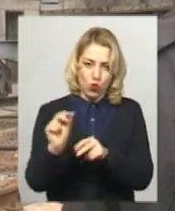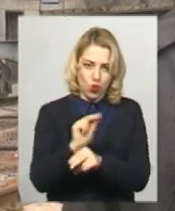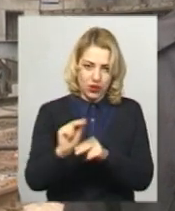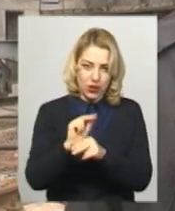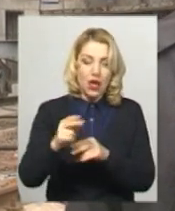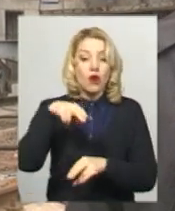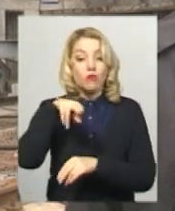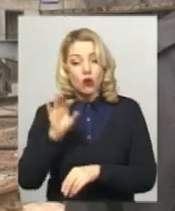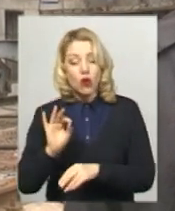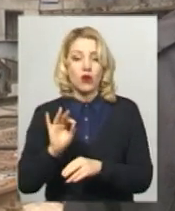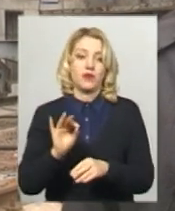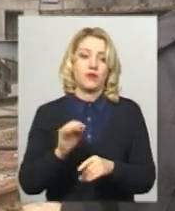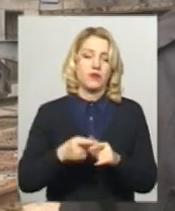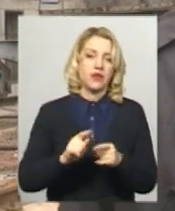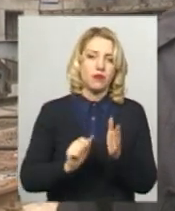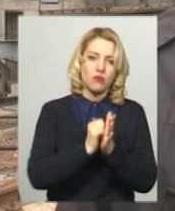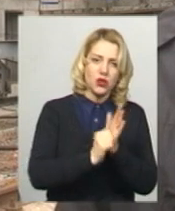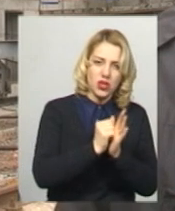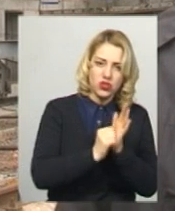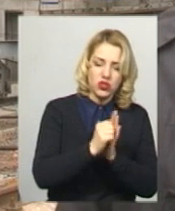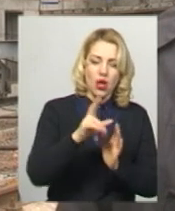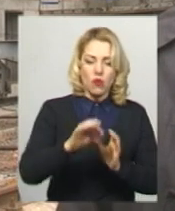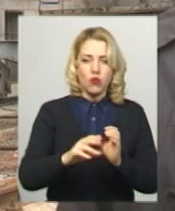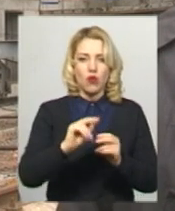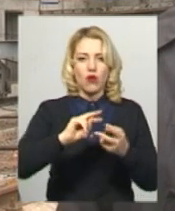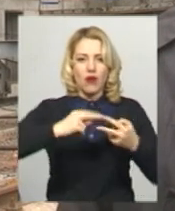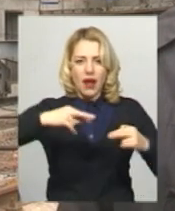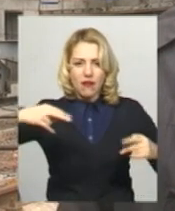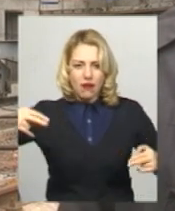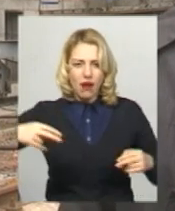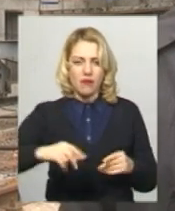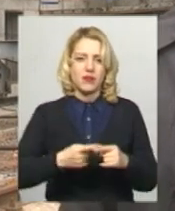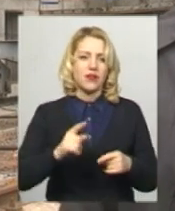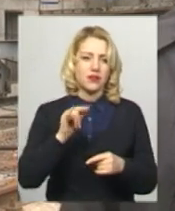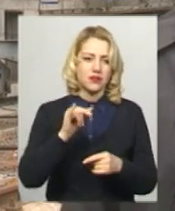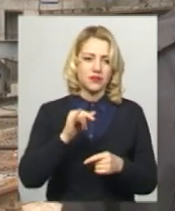по опоряджувальних роботах, по прокладанню електропроводки, по